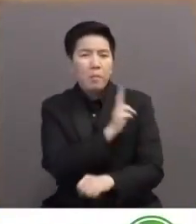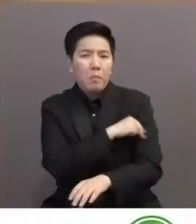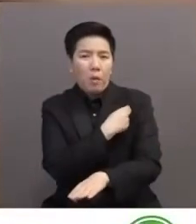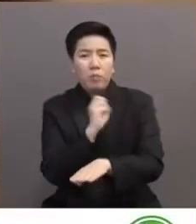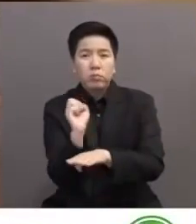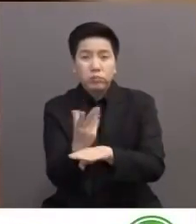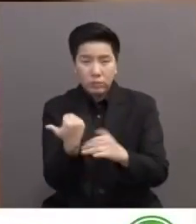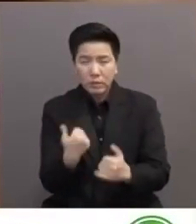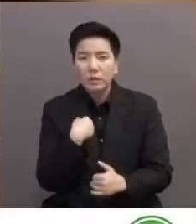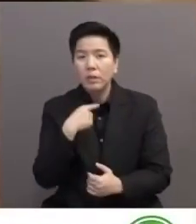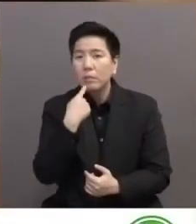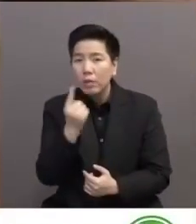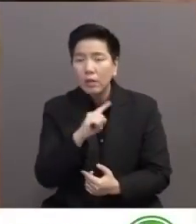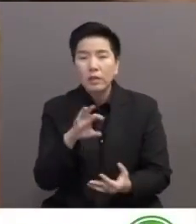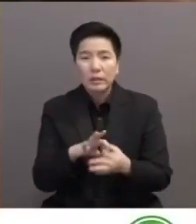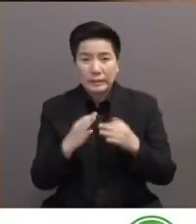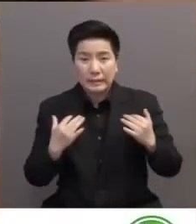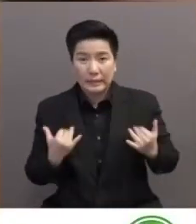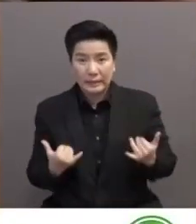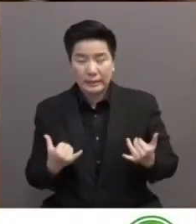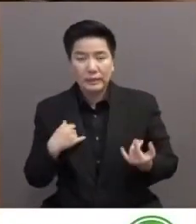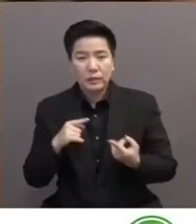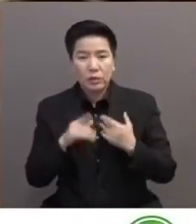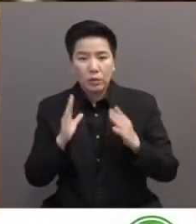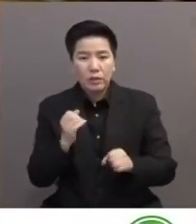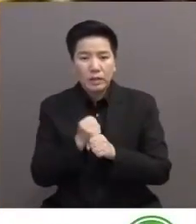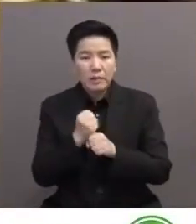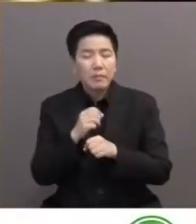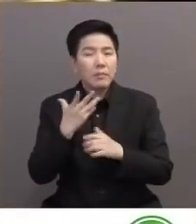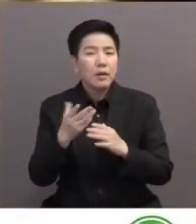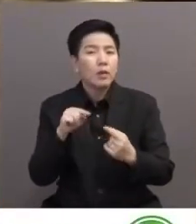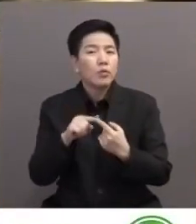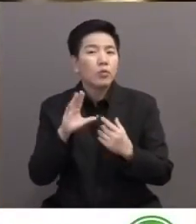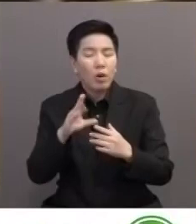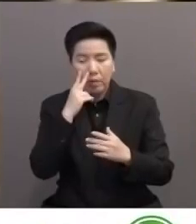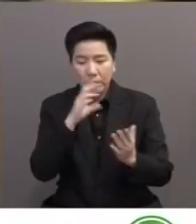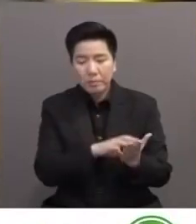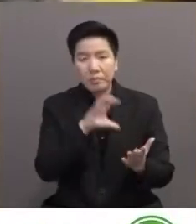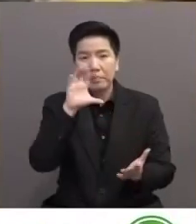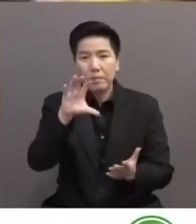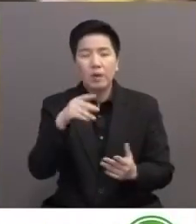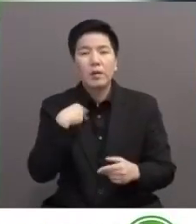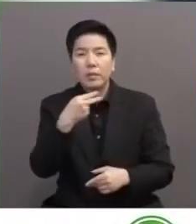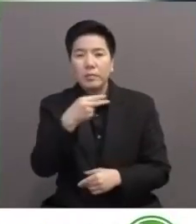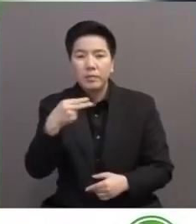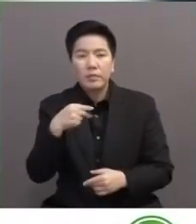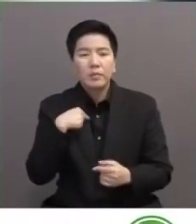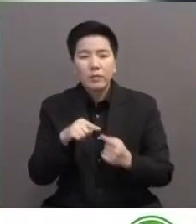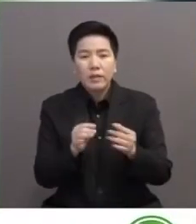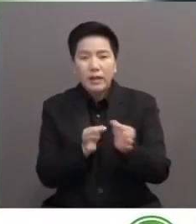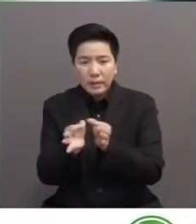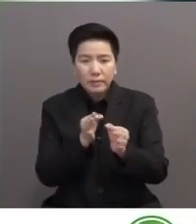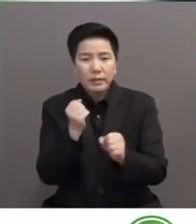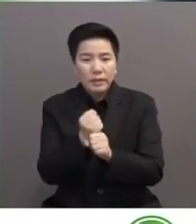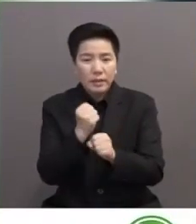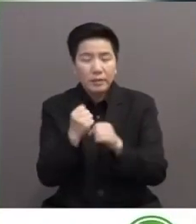ขณะเดียวกันคุณผู้ชมมีรายงานเข้ามานะคะว่าเพจทีมงานสร้างภาพภูเก็ตล่าสุดเขาโพสต์ข้อความพร้อมคลิปอธิบายการทำง